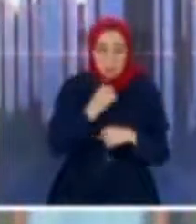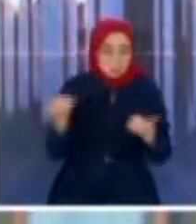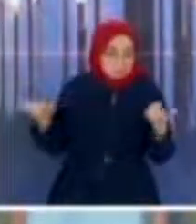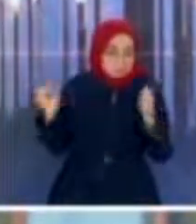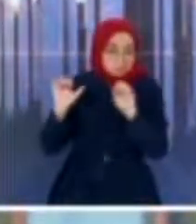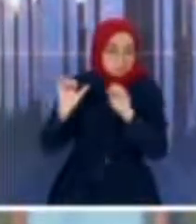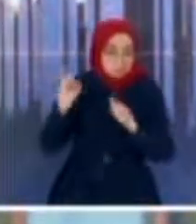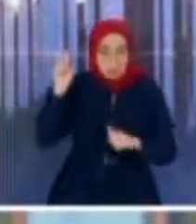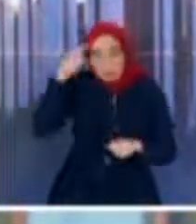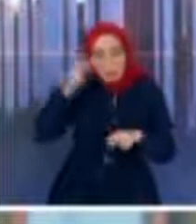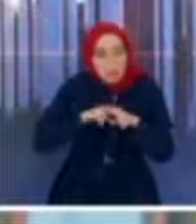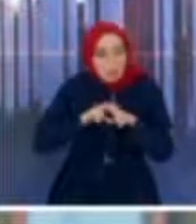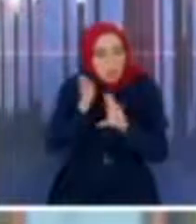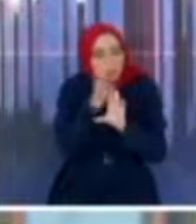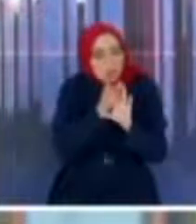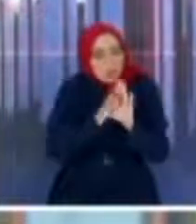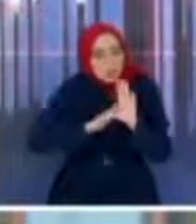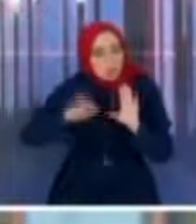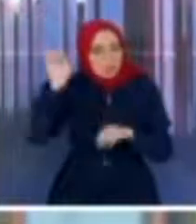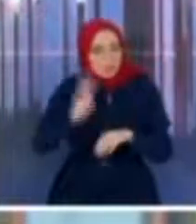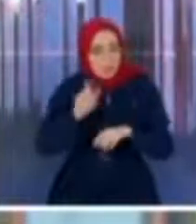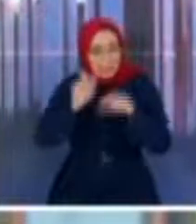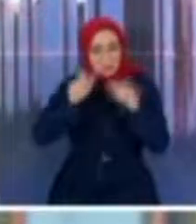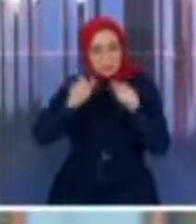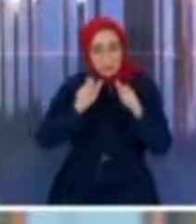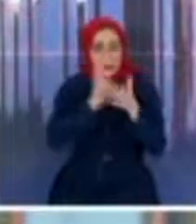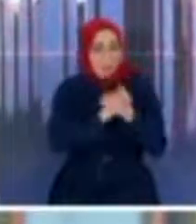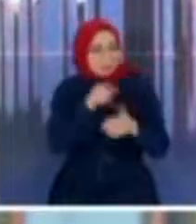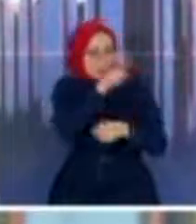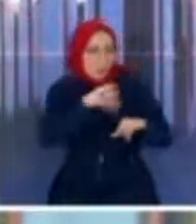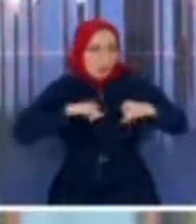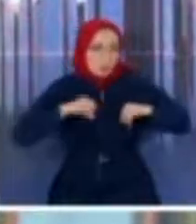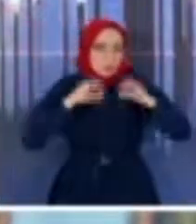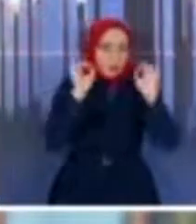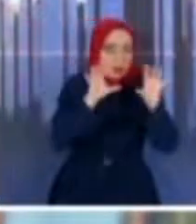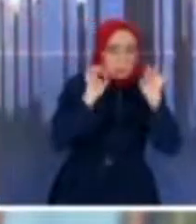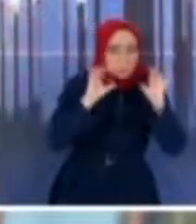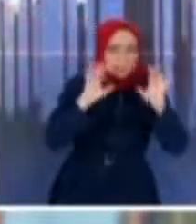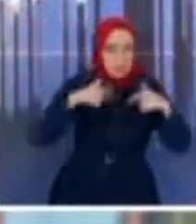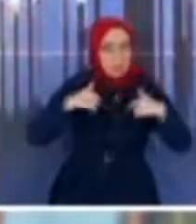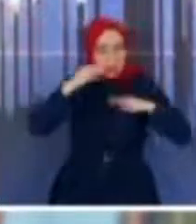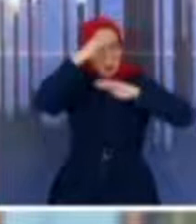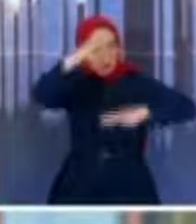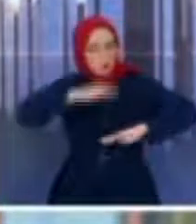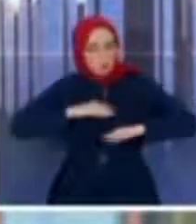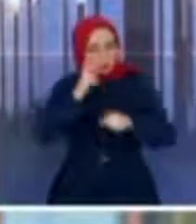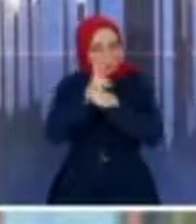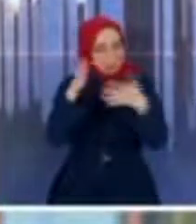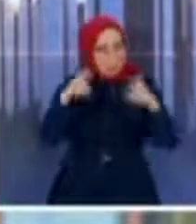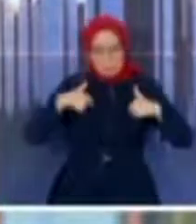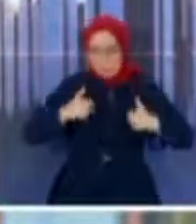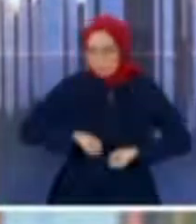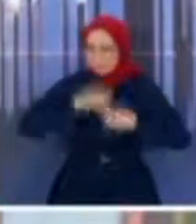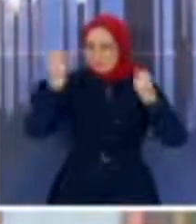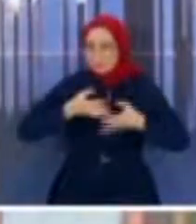عبيد كيلكو سوا علي وزميلته او زملائهم اللي قاعدين يحكيوا قدام الكاميرا ويعبروا على افكارهم وعلى